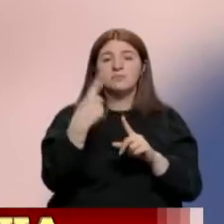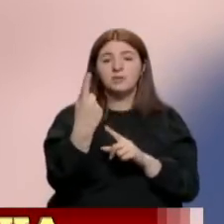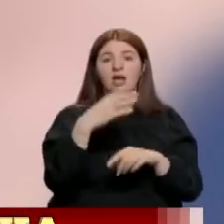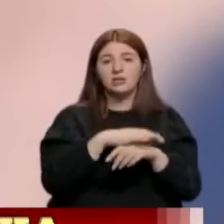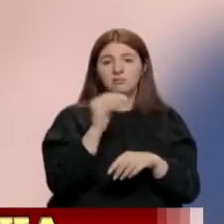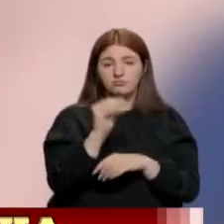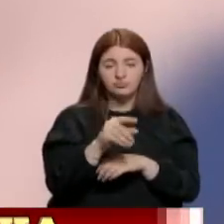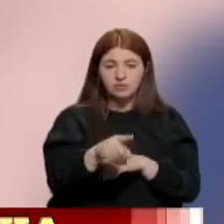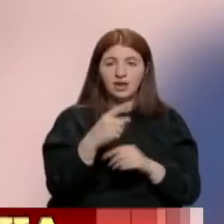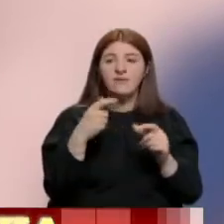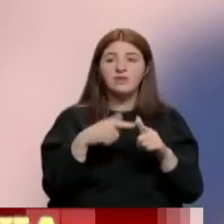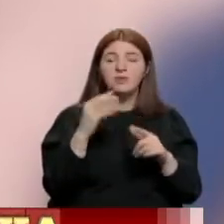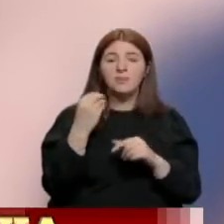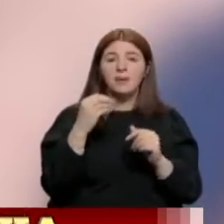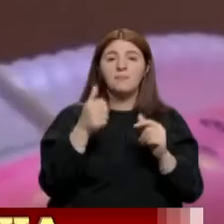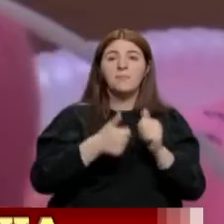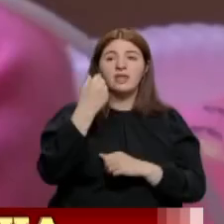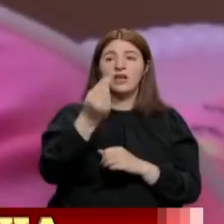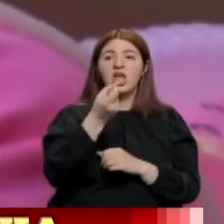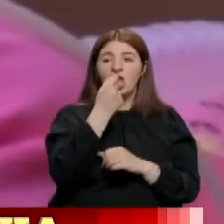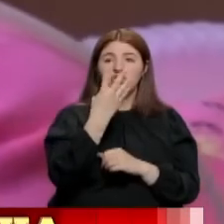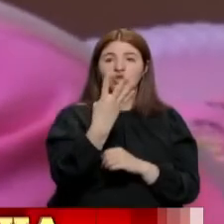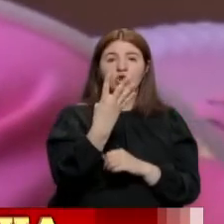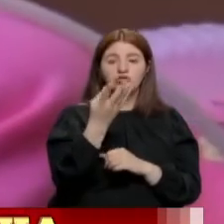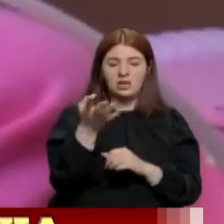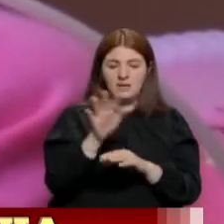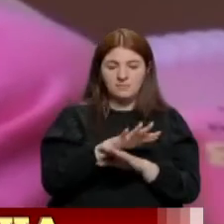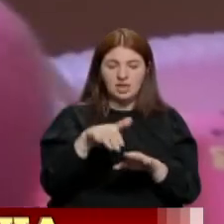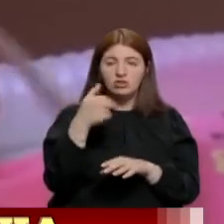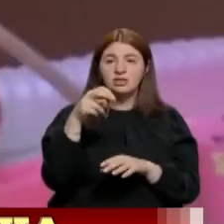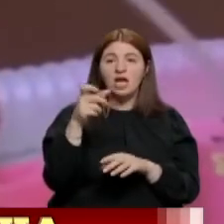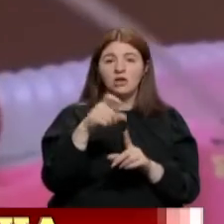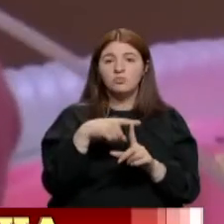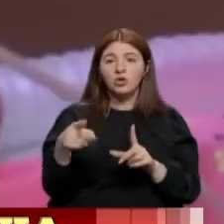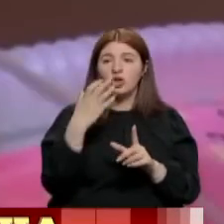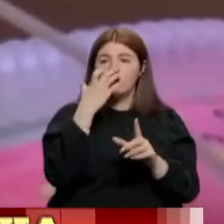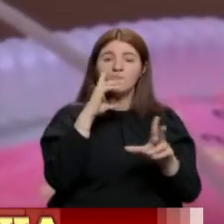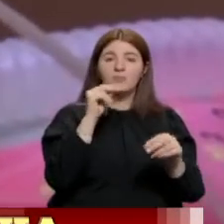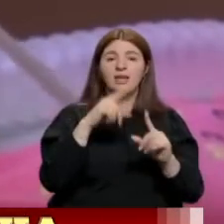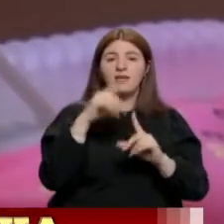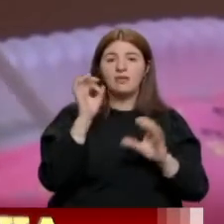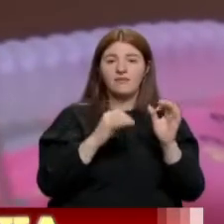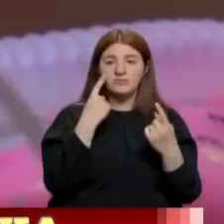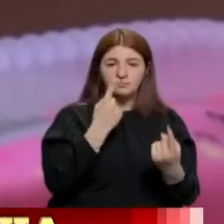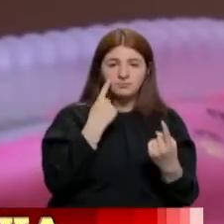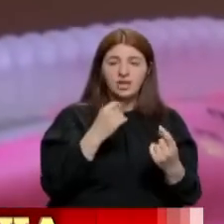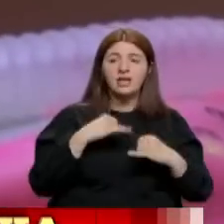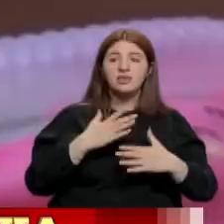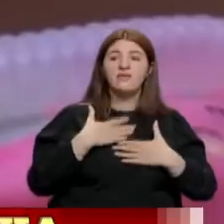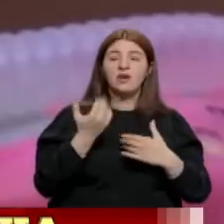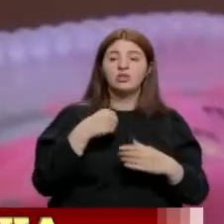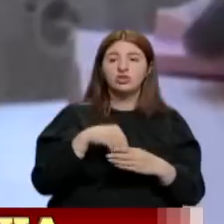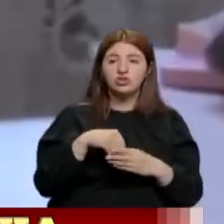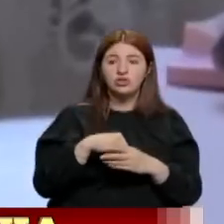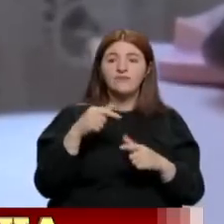tanısı konuldu. Fatma Bebek Bakanlığı'nın verdiği ilacın 4 dozundan sonra 8 ay boyunca yoğun bakımda tedavi gördü. Rahat nefes